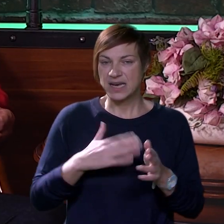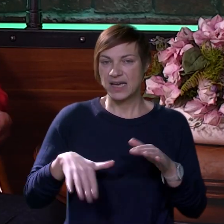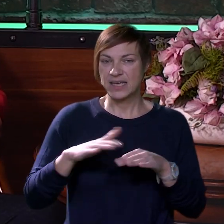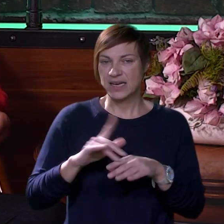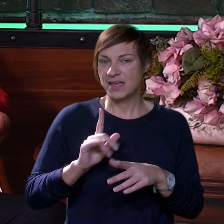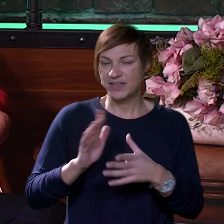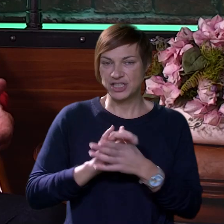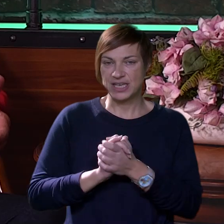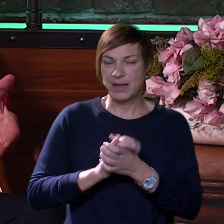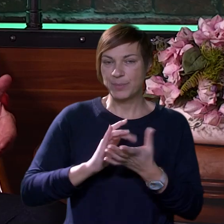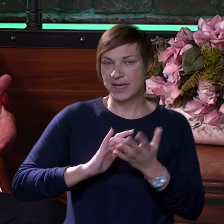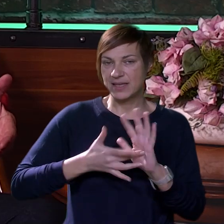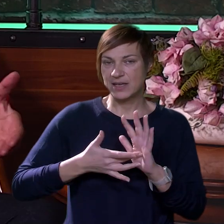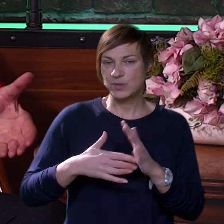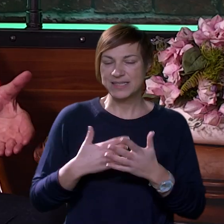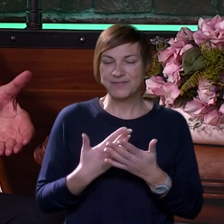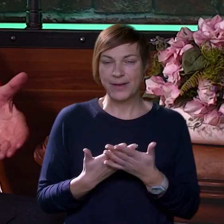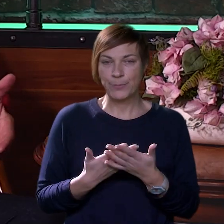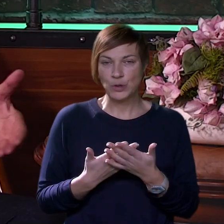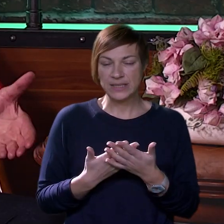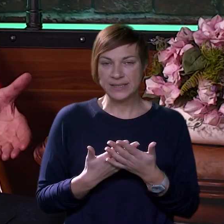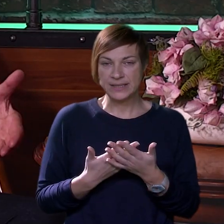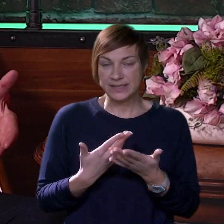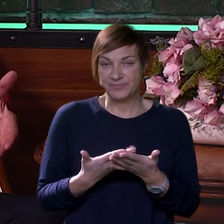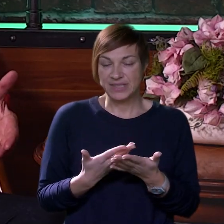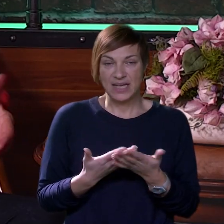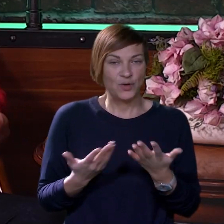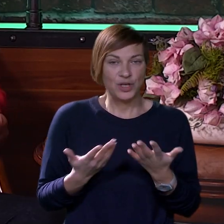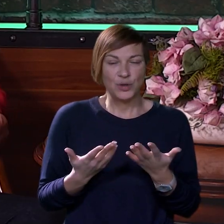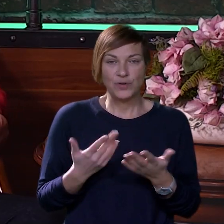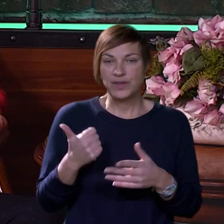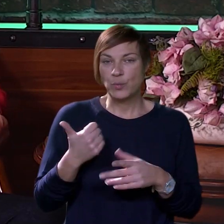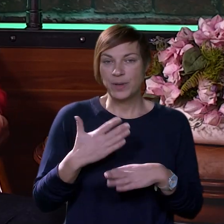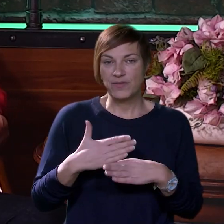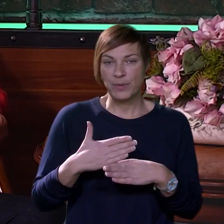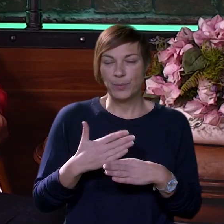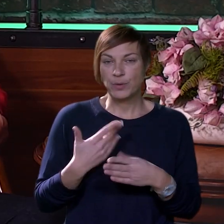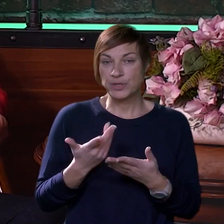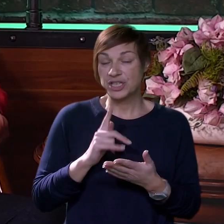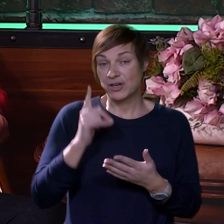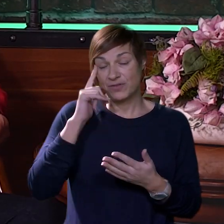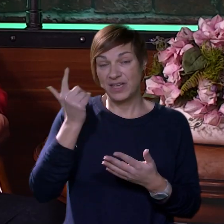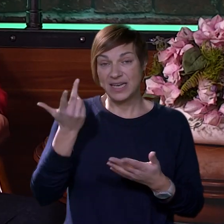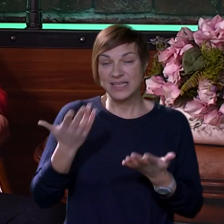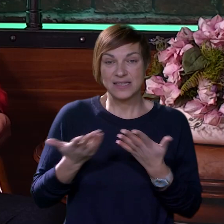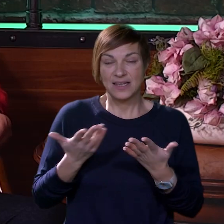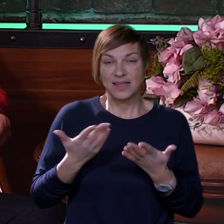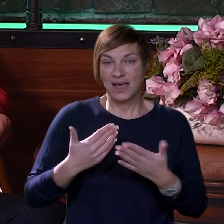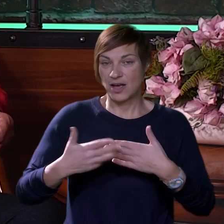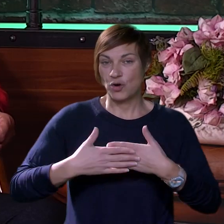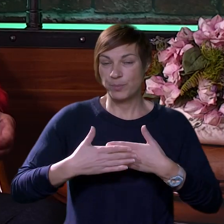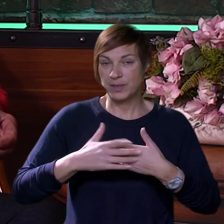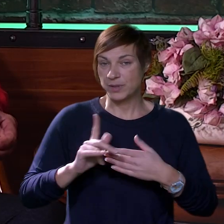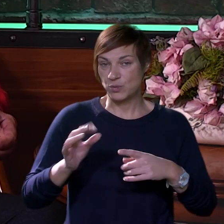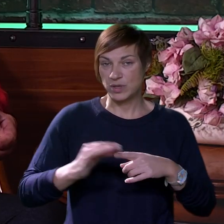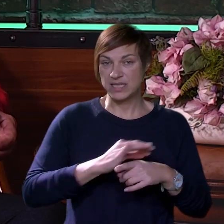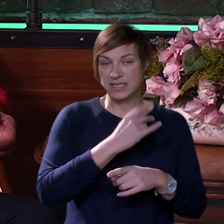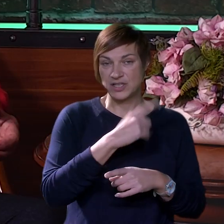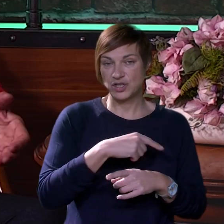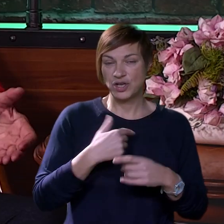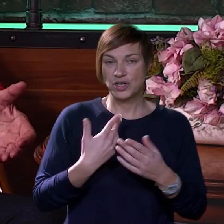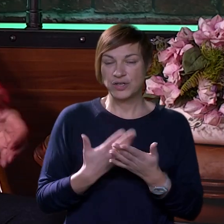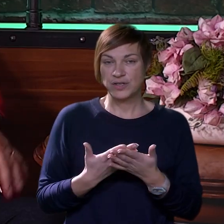je najveći neprijatelj u svemu. U svemu, točno. Tako je i ovdje, u prvoj pomoći. Ako vi ne znate kako bi pristupili u